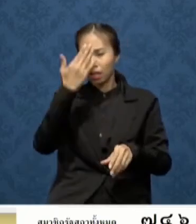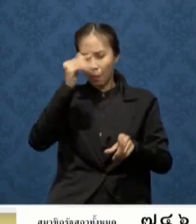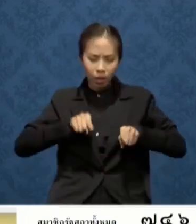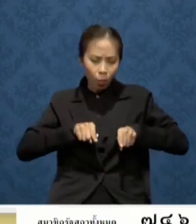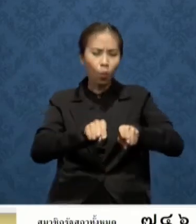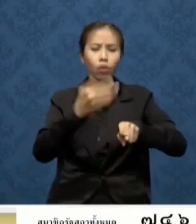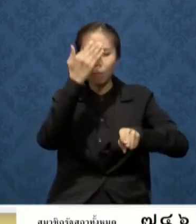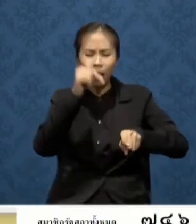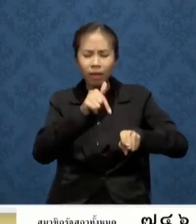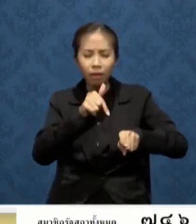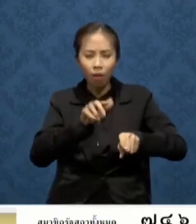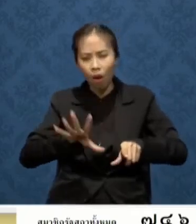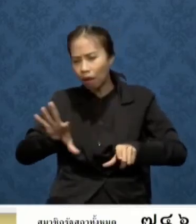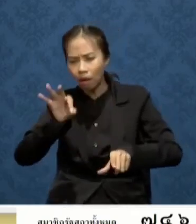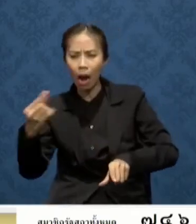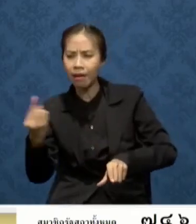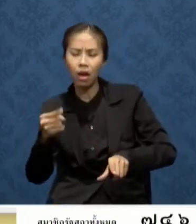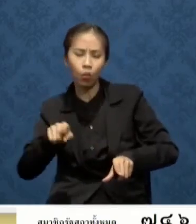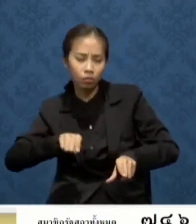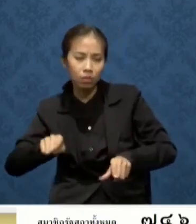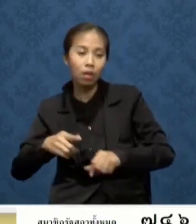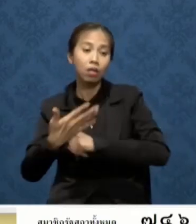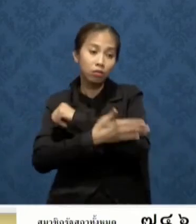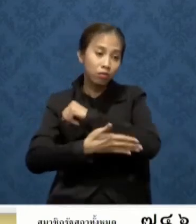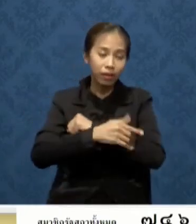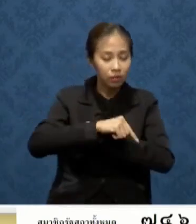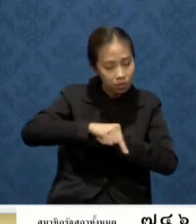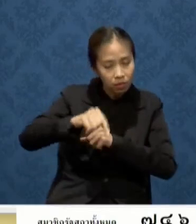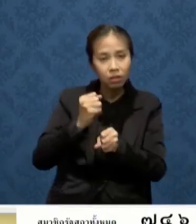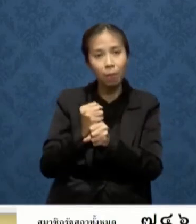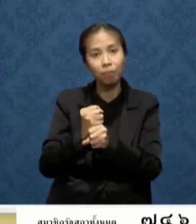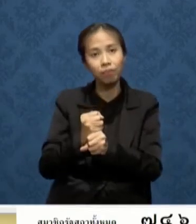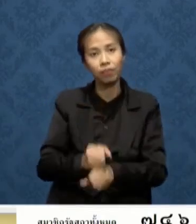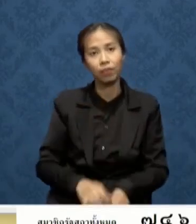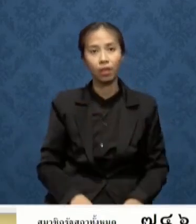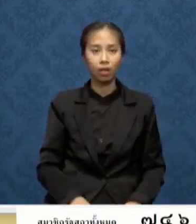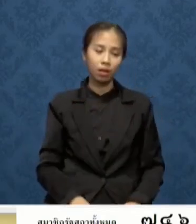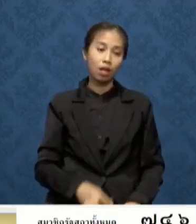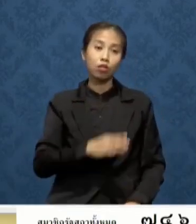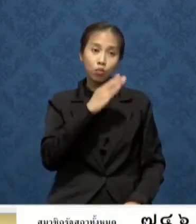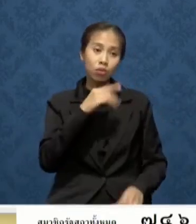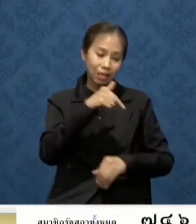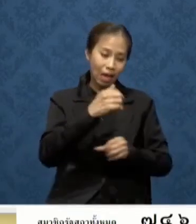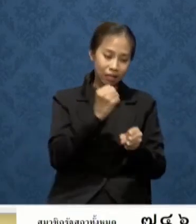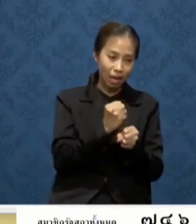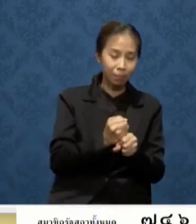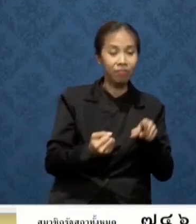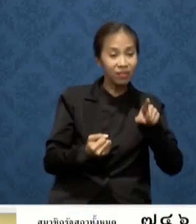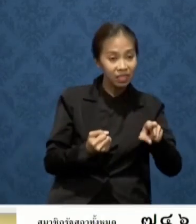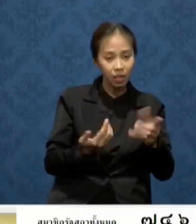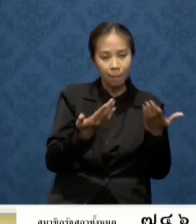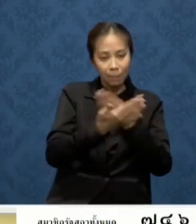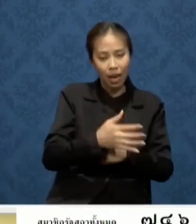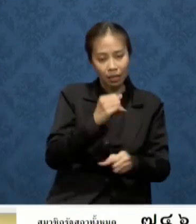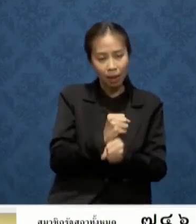ทํไส่นใระบบรางท่กทำแบไม่เรือคทานจะทำจาก 1 ทางเป็ 4 ทางทำไปทำไม